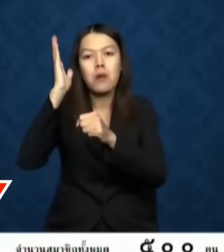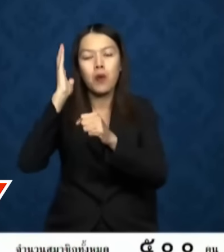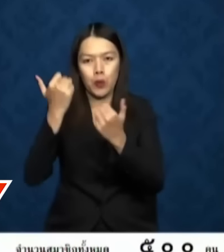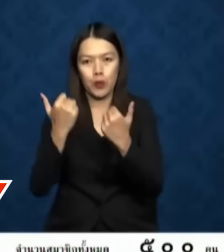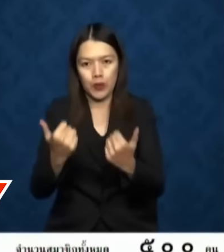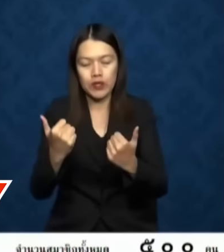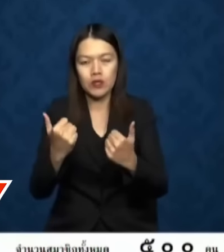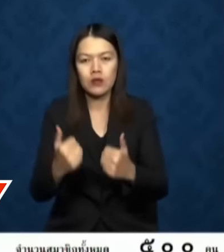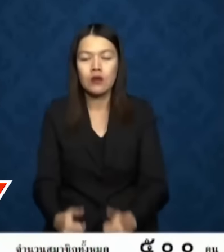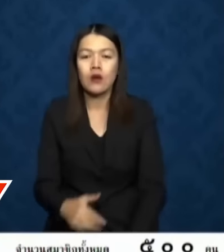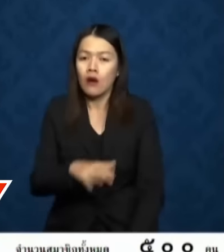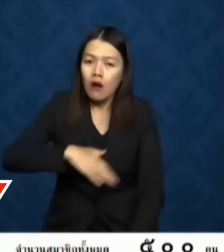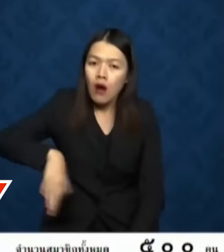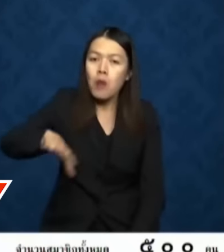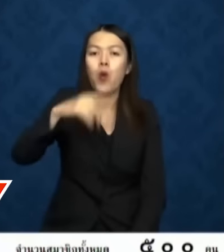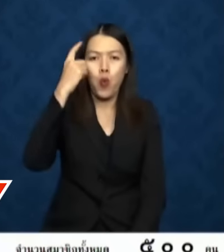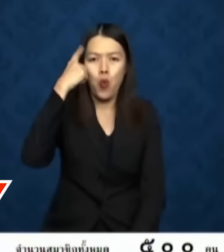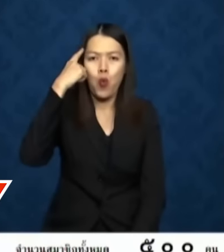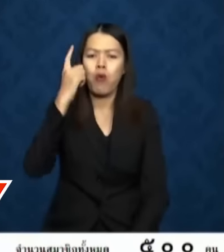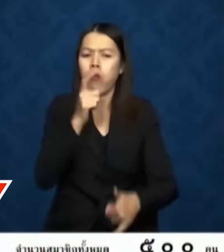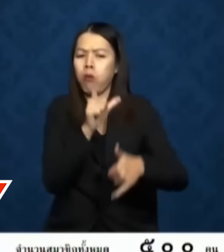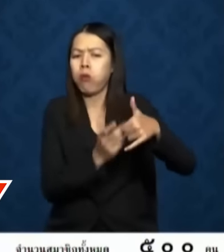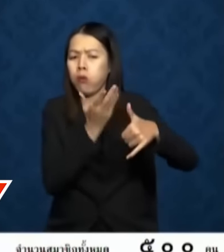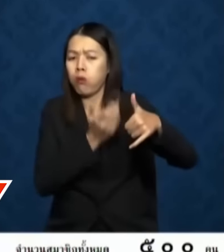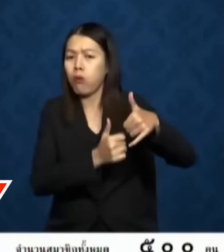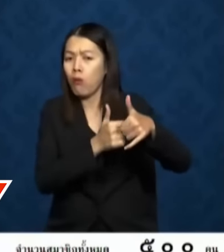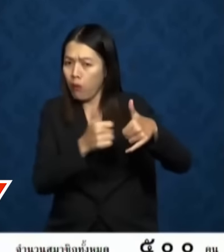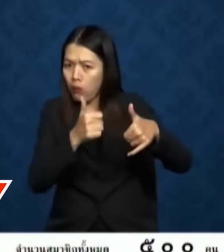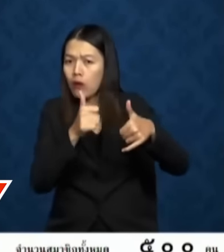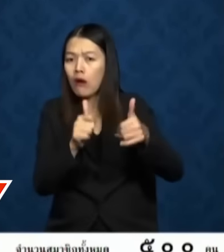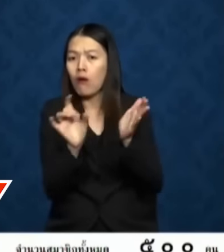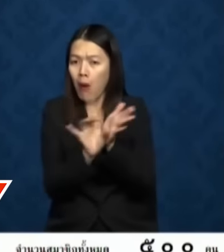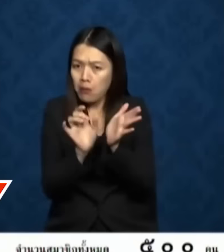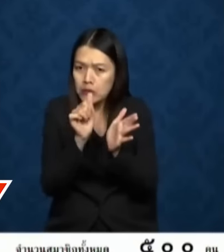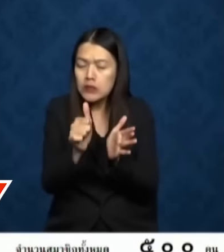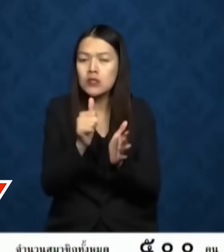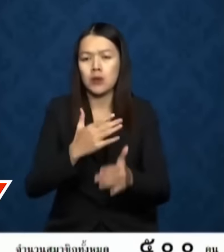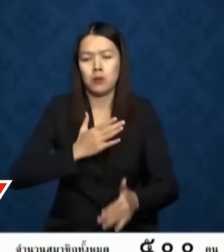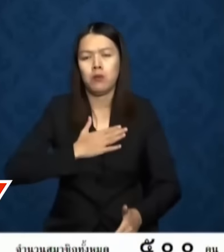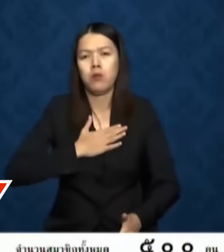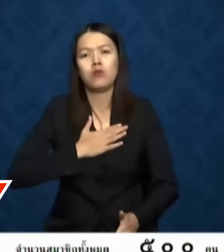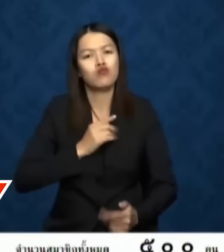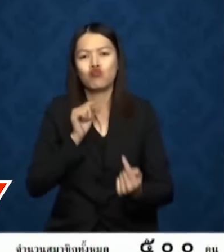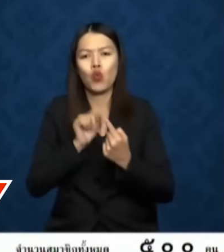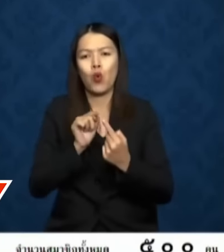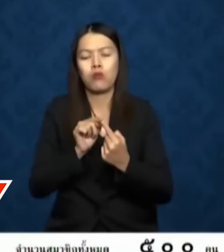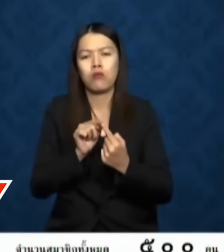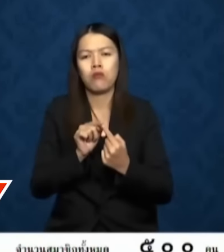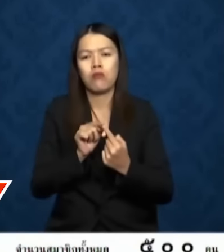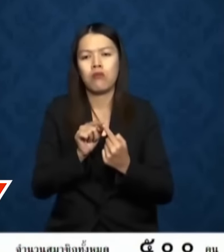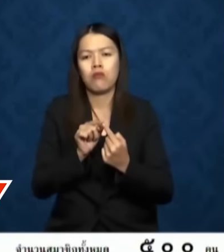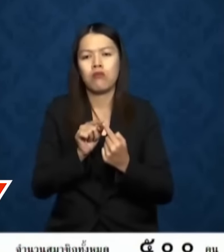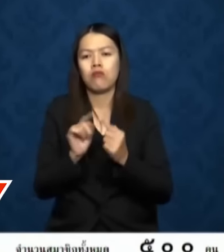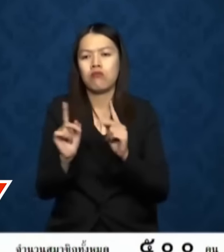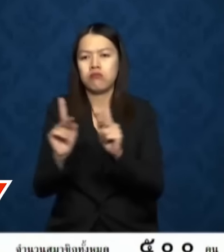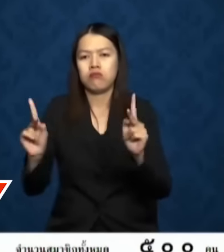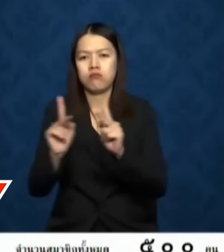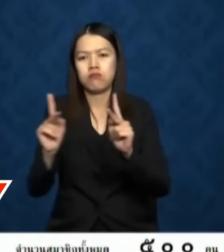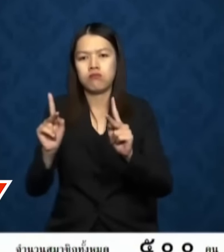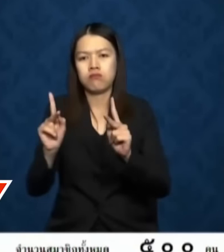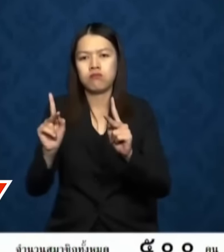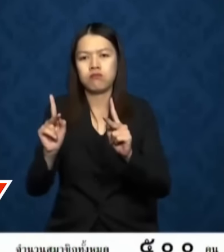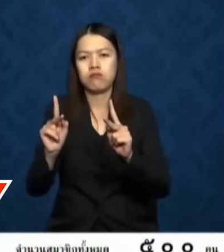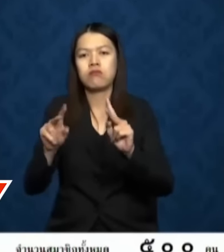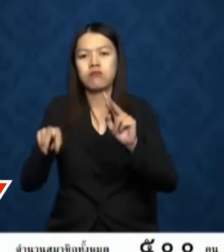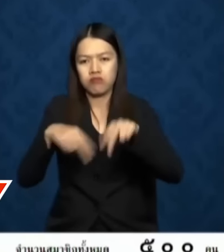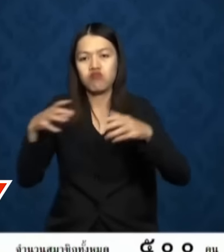ในวันนี้นะครับและเชื่อว่าคำว่าพลเมืองที่มีคุณภาพในนิยามของผมก็คงจะตรงกับนิยามของคณะกรรมการครับกรรมาธิ